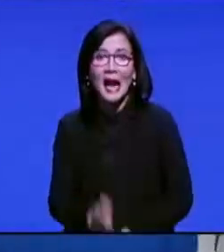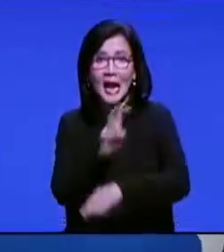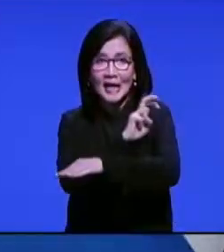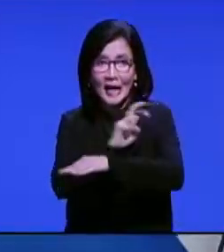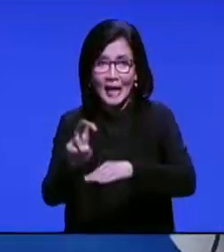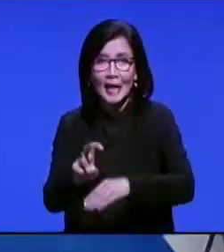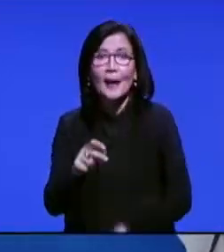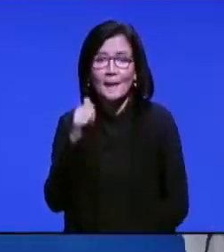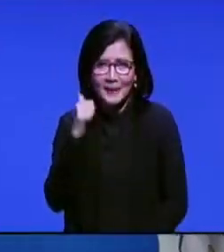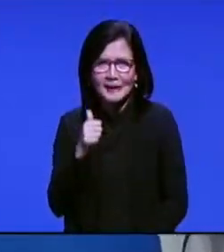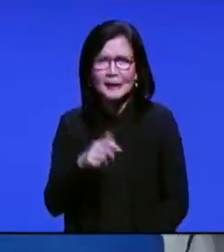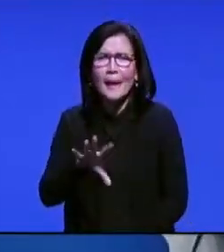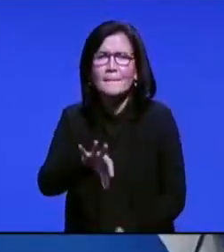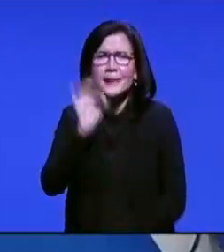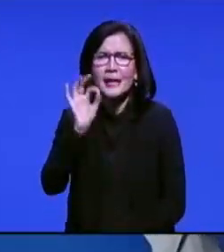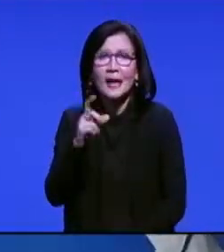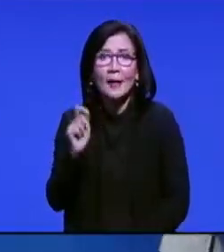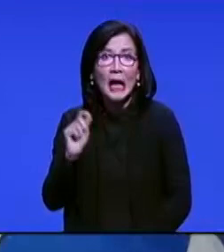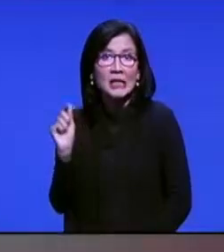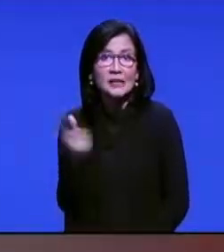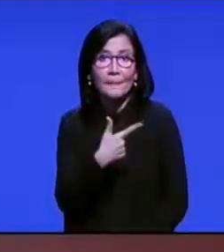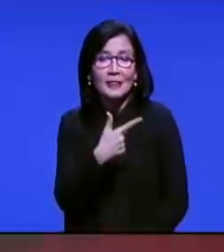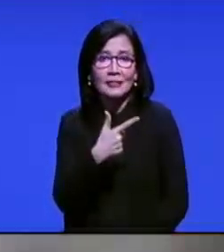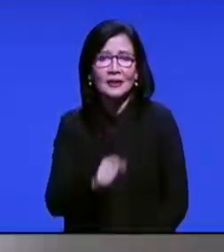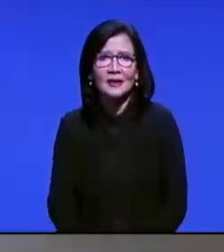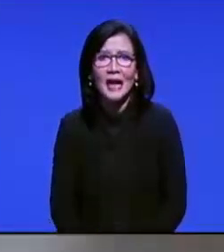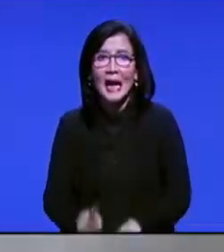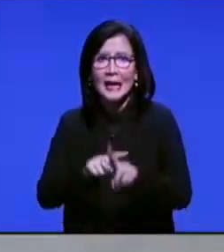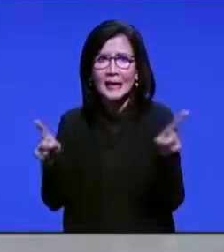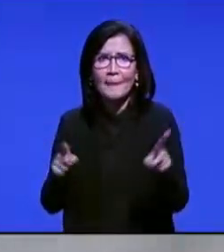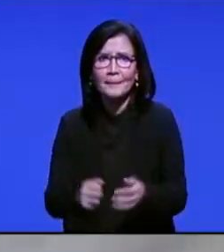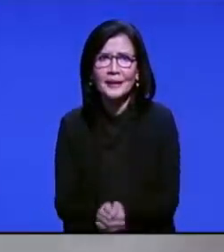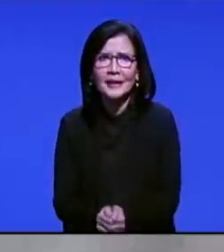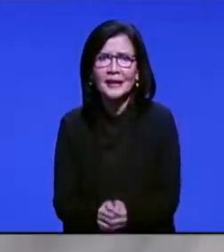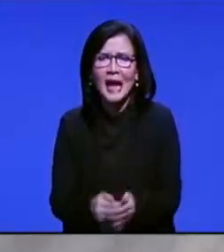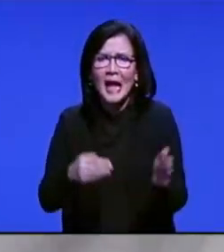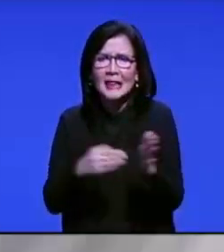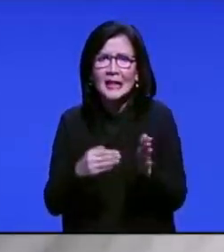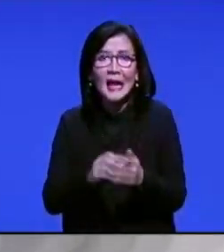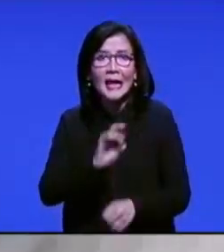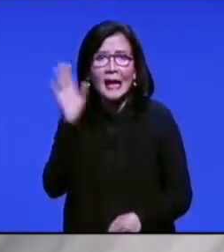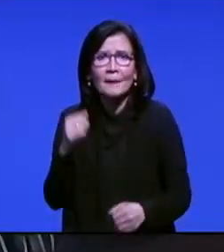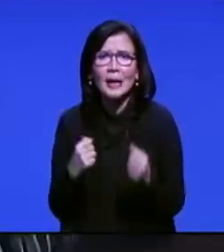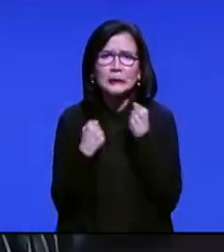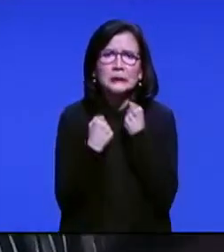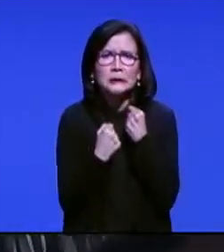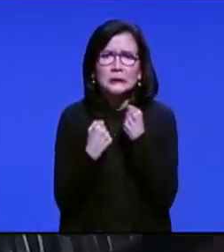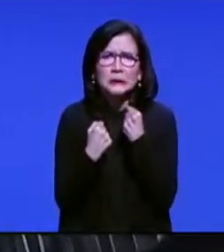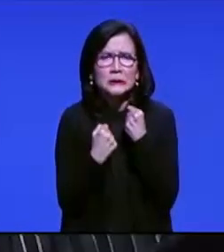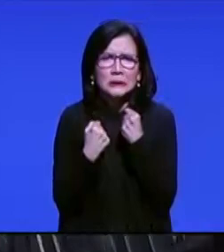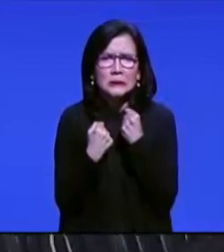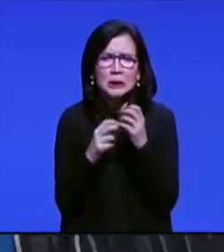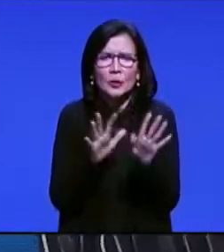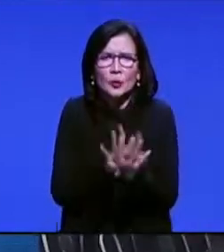KRL memang masih menjadi primadona karena cepat dan bebas hambatan. Namun, tantangan lain muncul karena kita harus rela berdesakan saat jam-jam